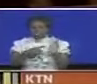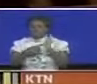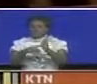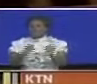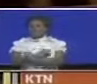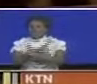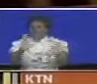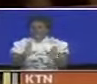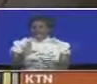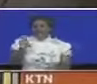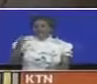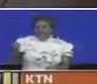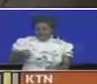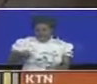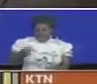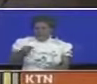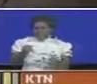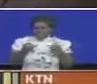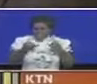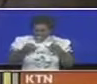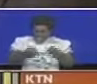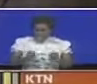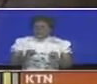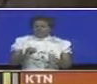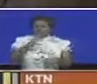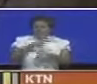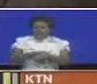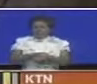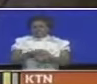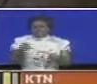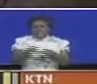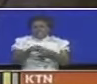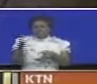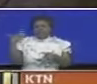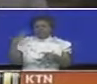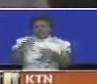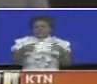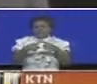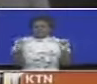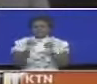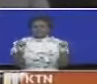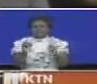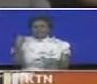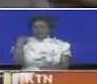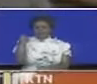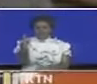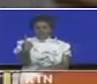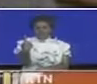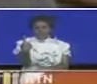kwamba mtoto wa kike amejikakamua kuona mstari wa mbele kinyume na miaka ya kale. Number